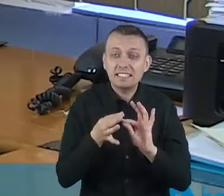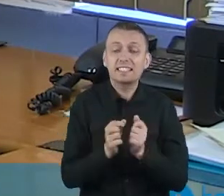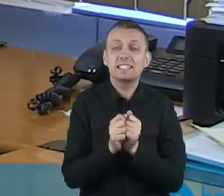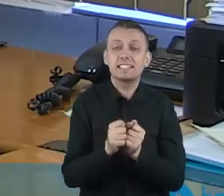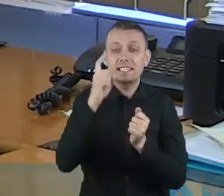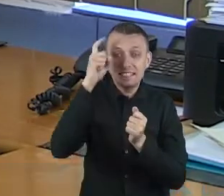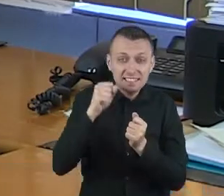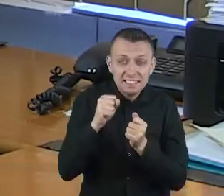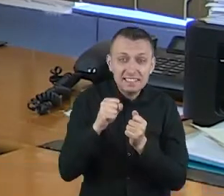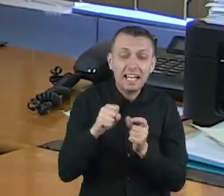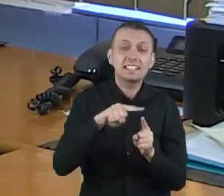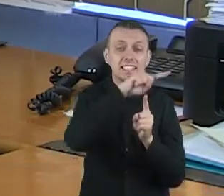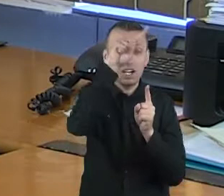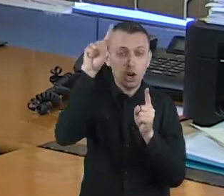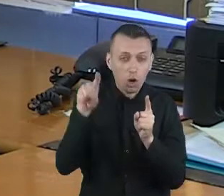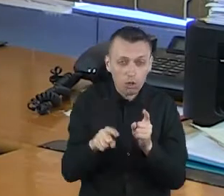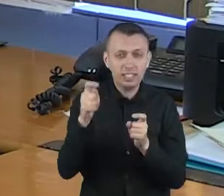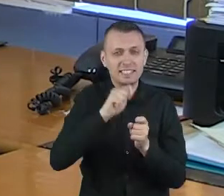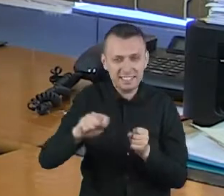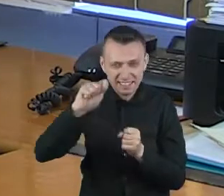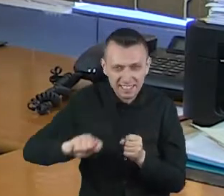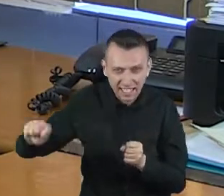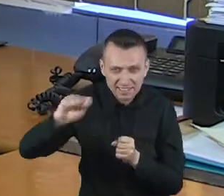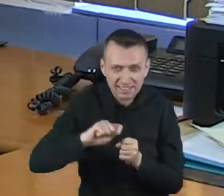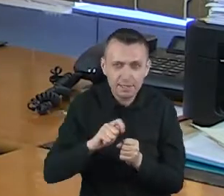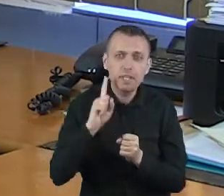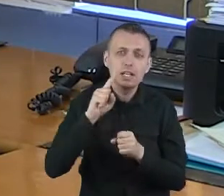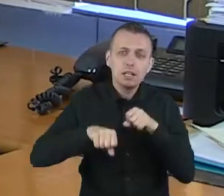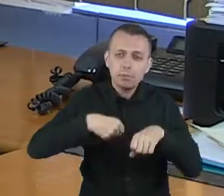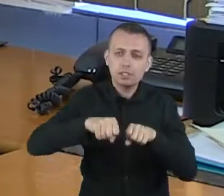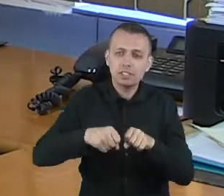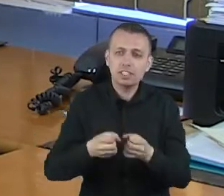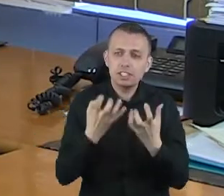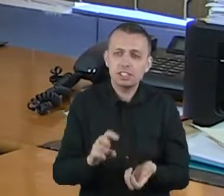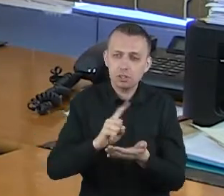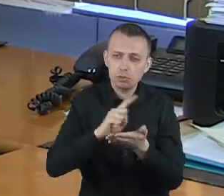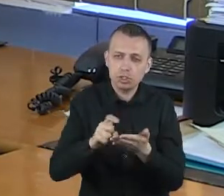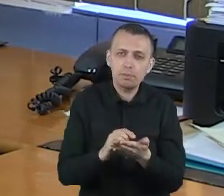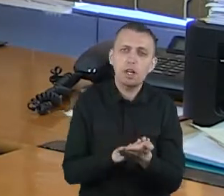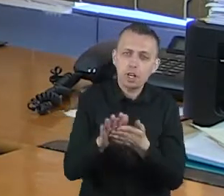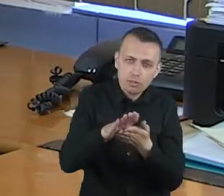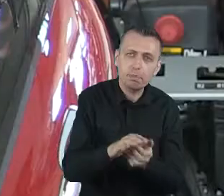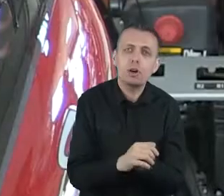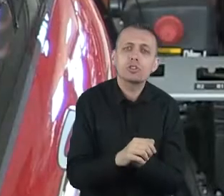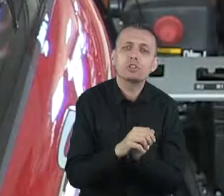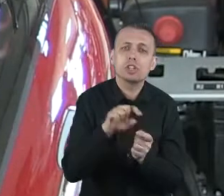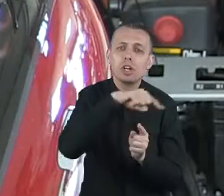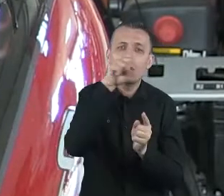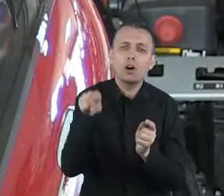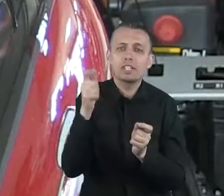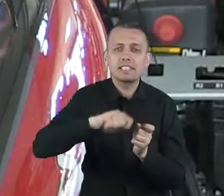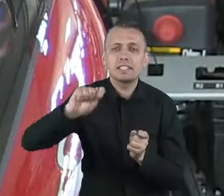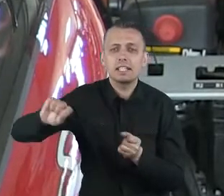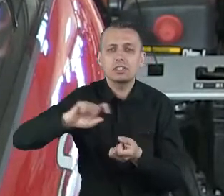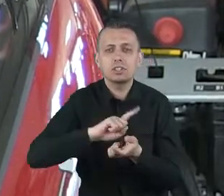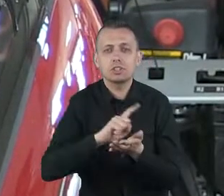tych podstawowych zasadach bezpieczeństwa, chcą jak najszybciej rozpocząć ten sezon i nacieszyć się tym jazdem na motocyklu. No i niestety właśnie zauważamy, że